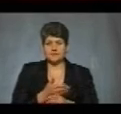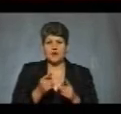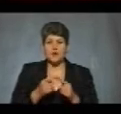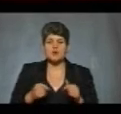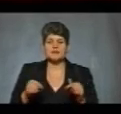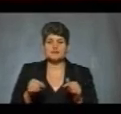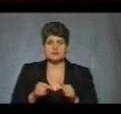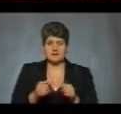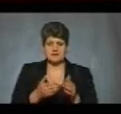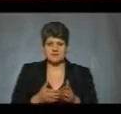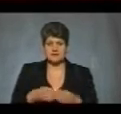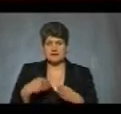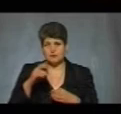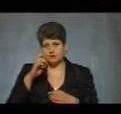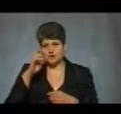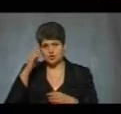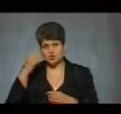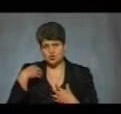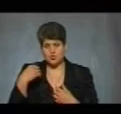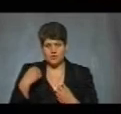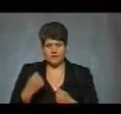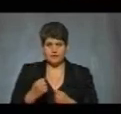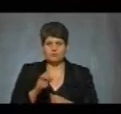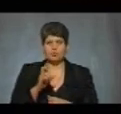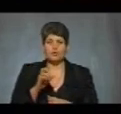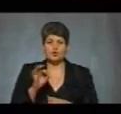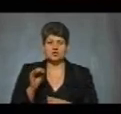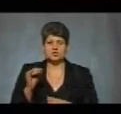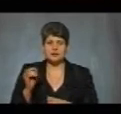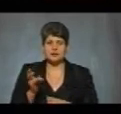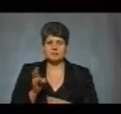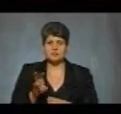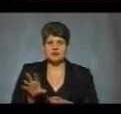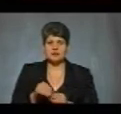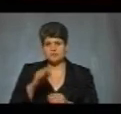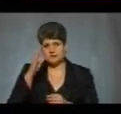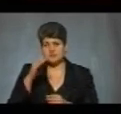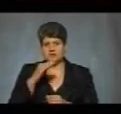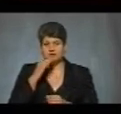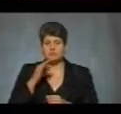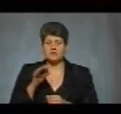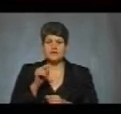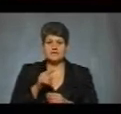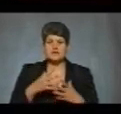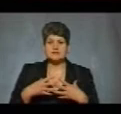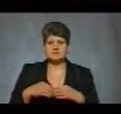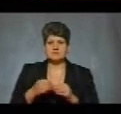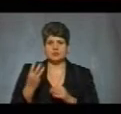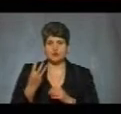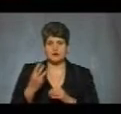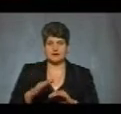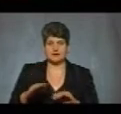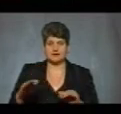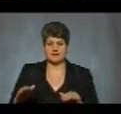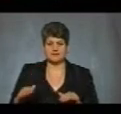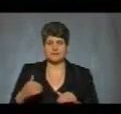організації і дай їм Боже здоров'я. Божена Ярущук з Тернополя прийшла з татом Олександром. У їхній сім'ї троє дітей.